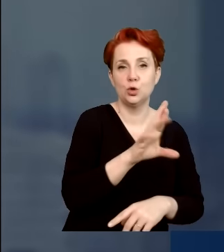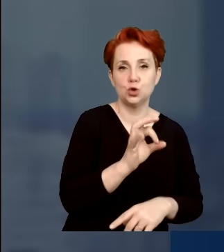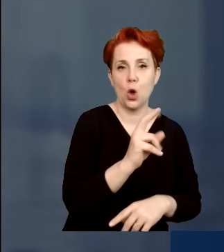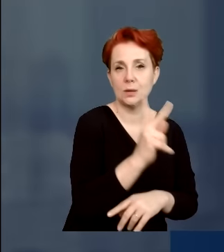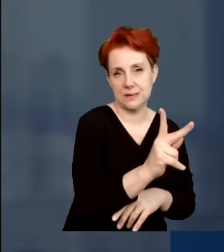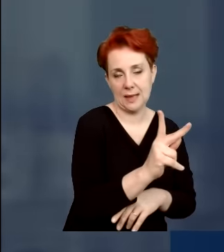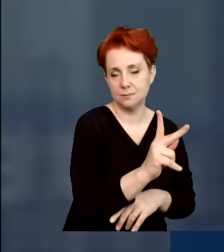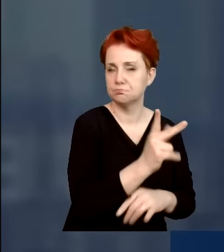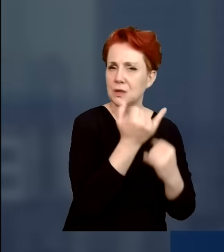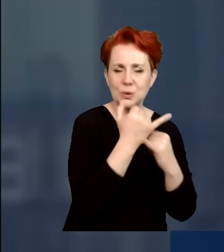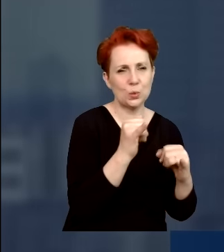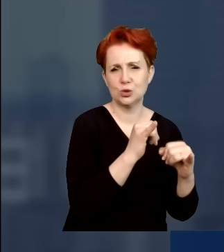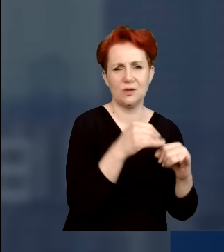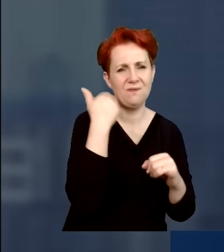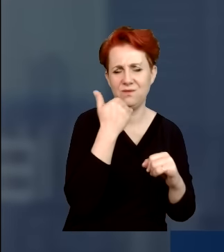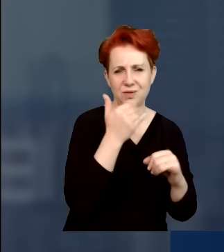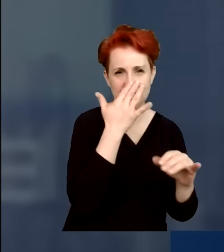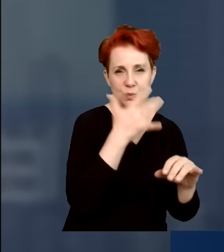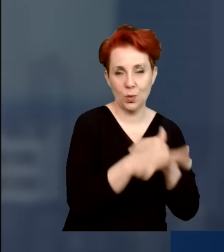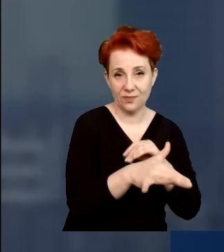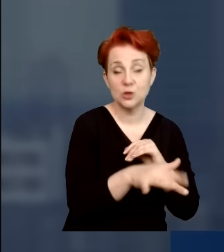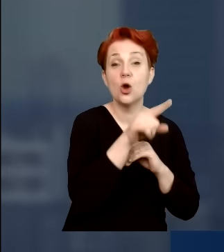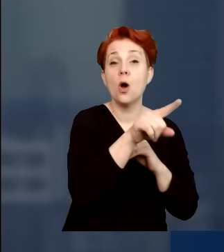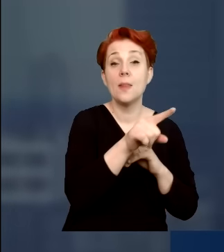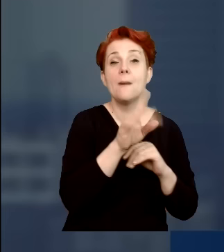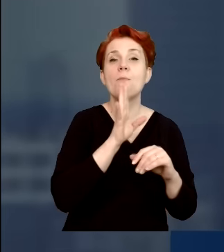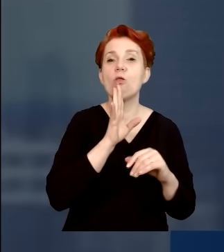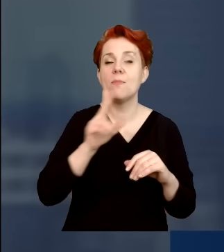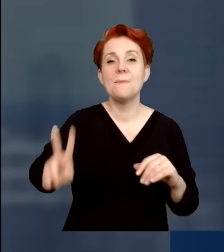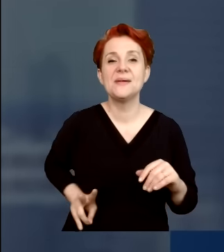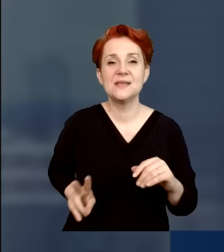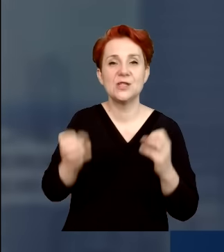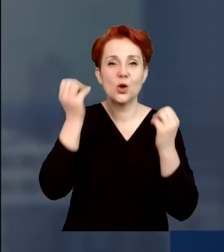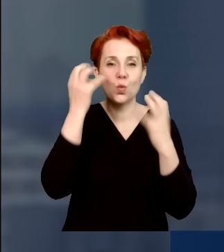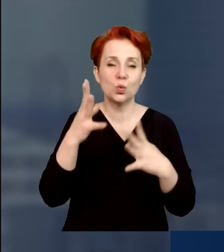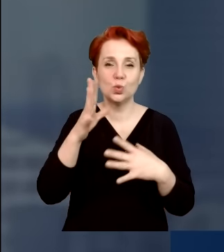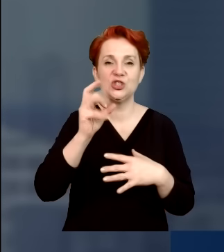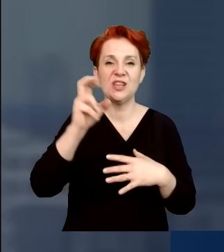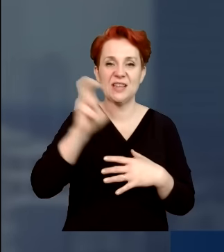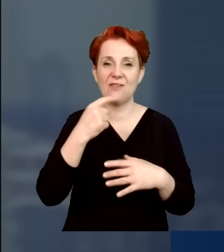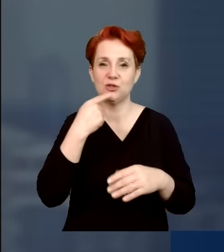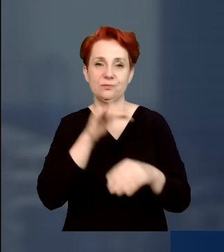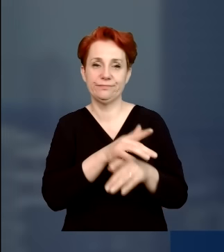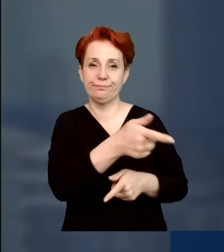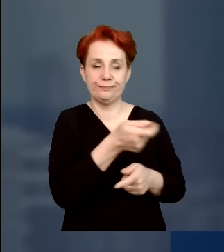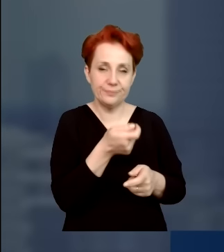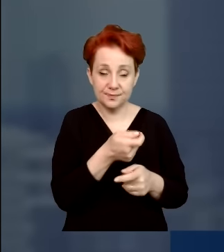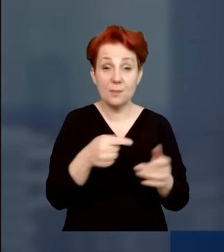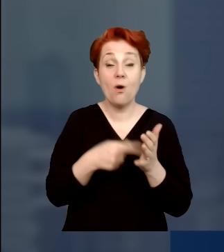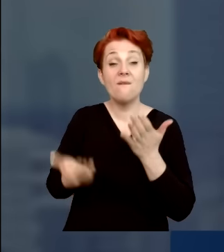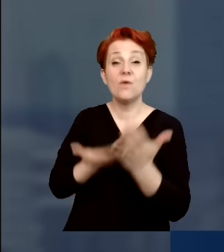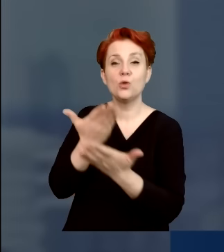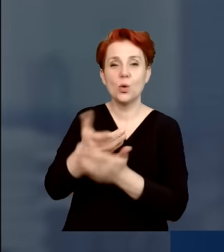różnych wypowiedzi, mogła działać na polityczne zamówienie ministra kultury Bartłomieja Sienkiewicza, bo złożone przez nią wnioski do